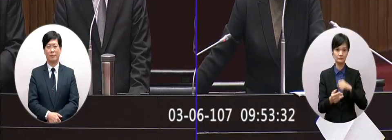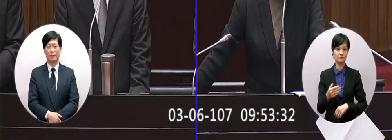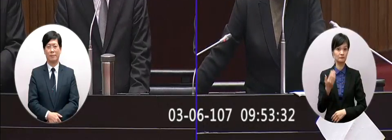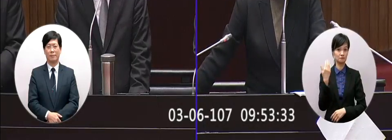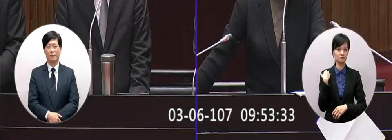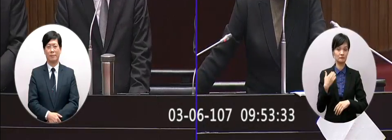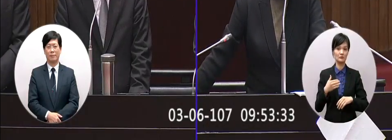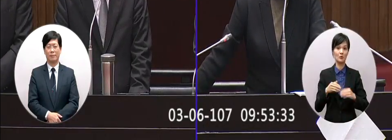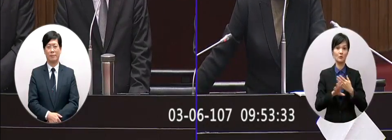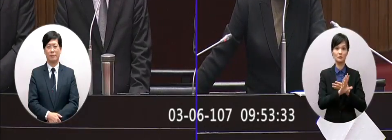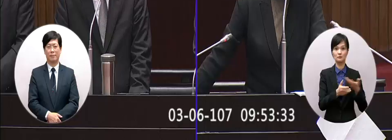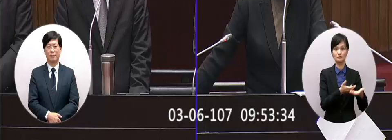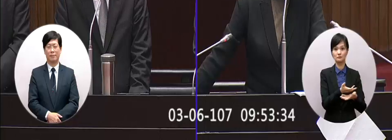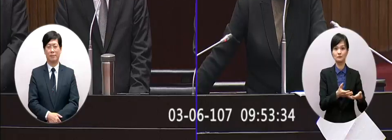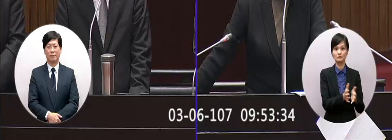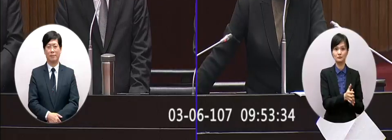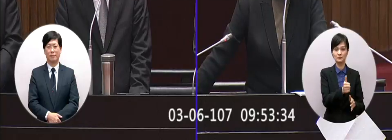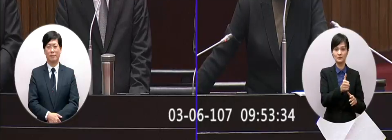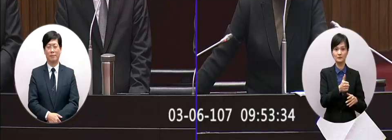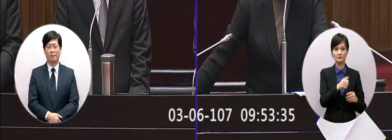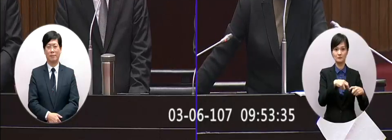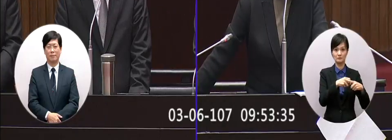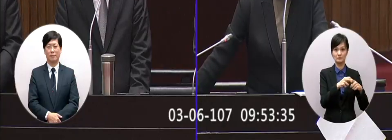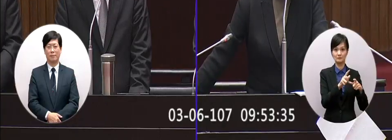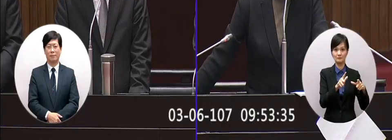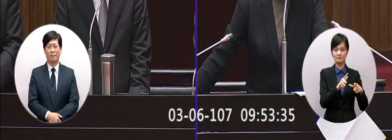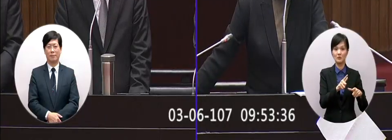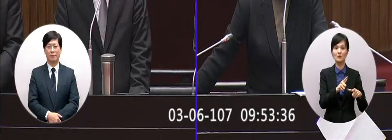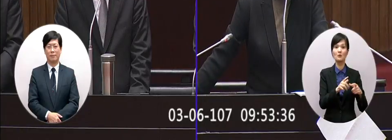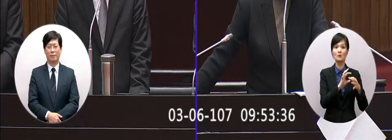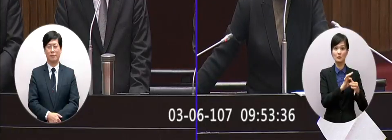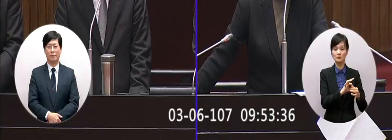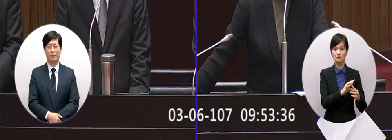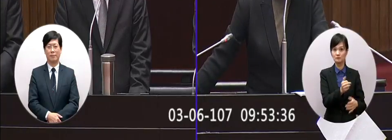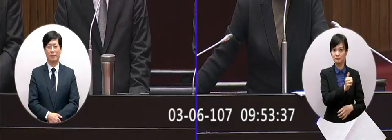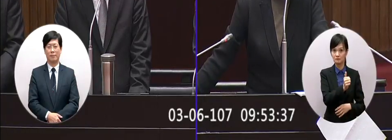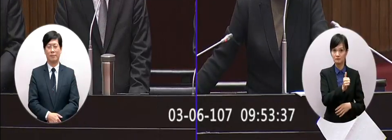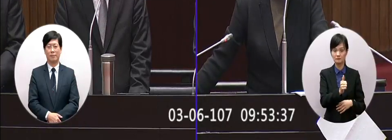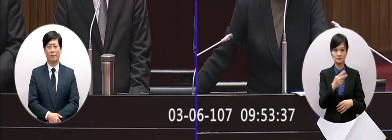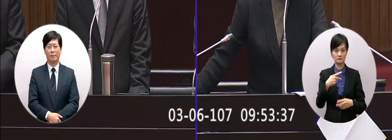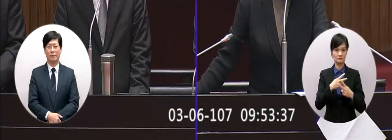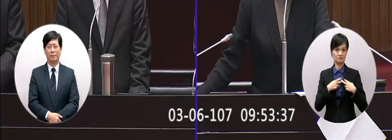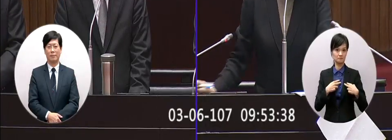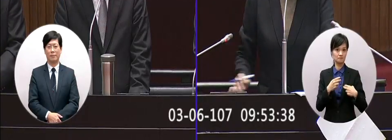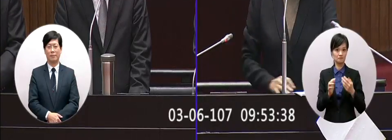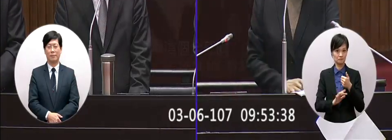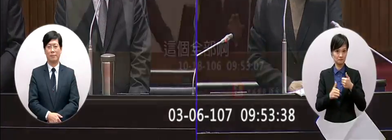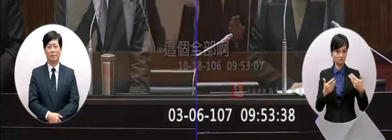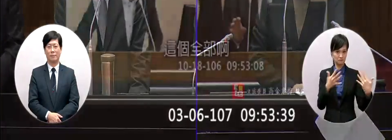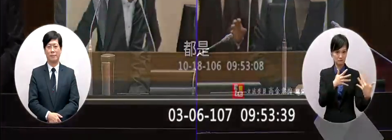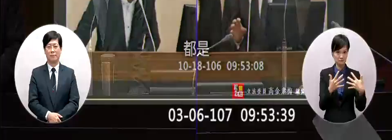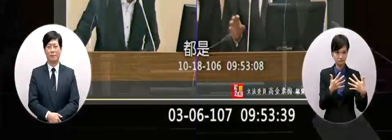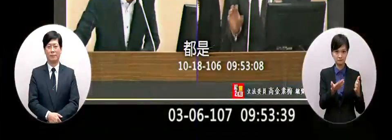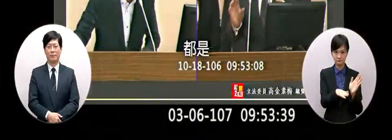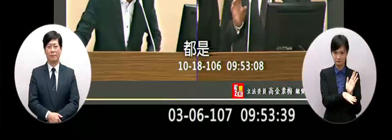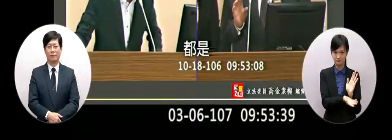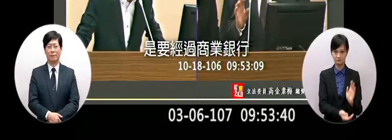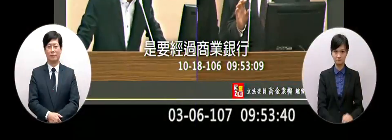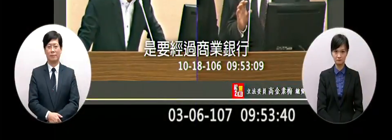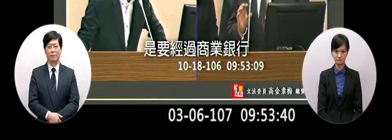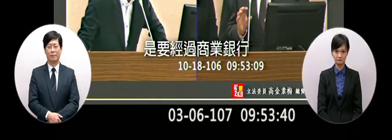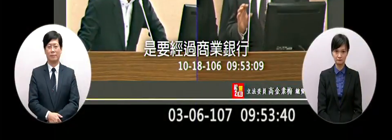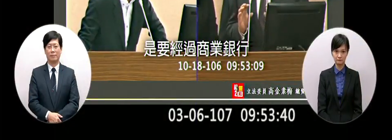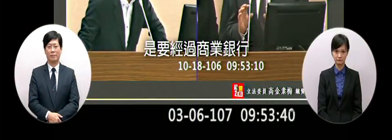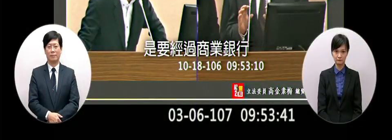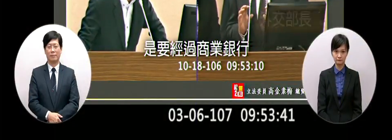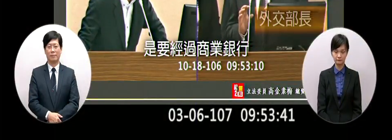交部长李大为他在外交委员会跟蔡世应委员的对话， 这些全部啊都是这